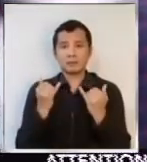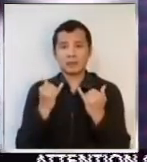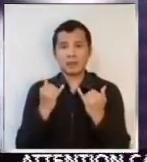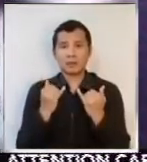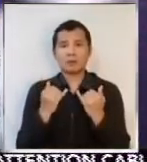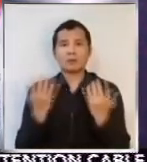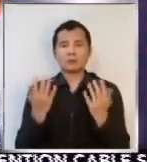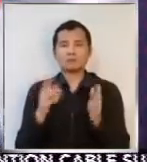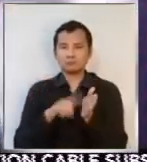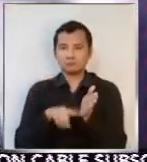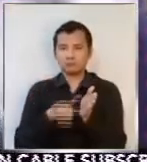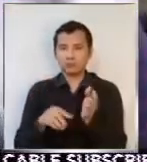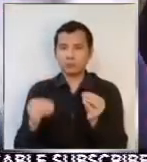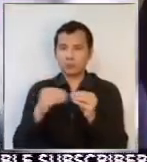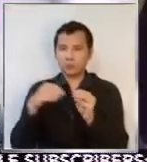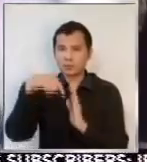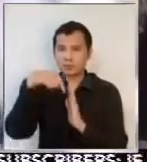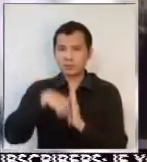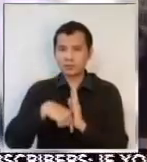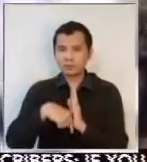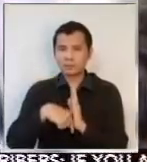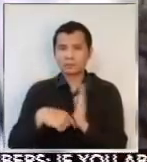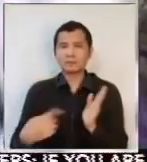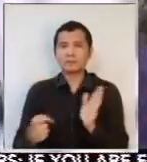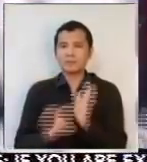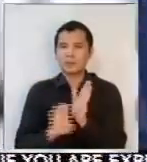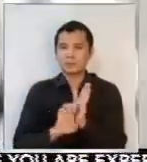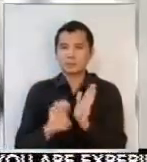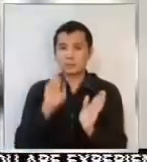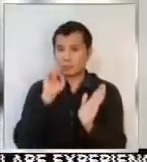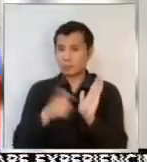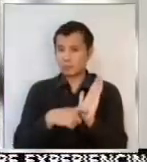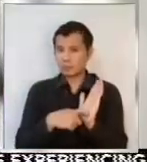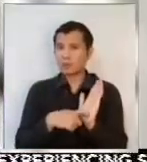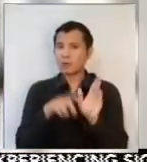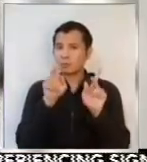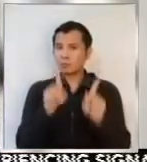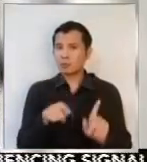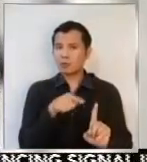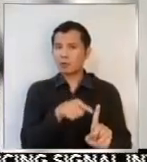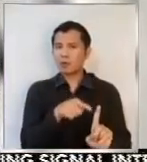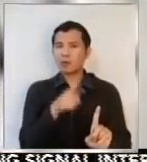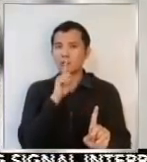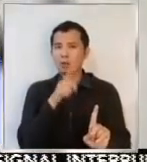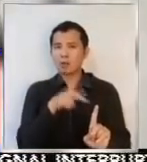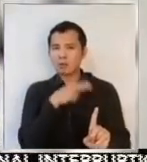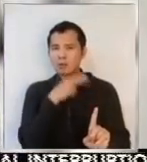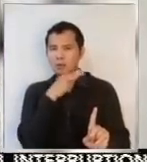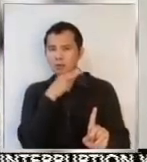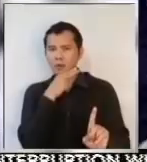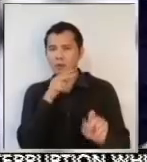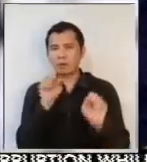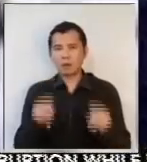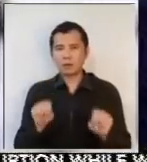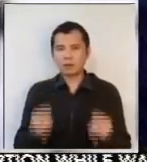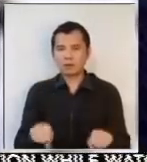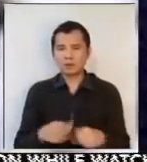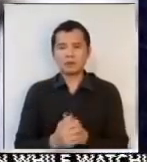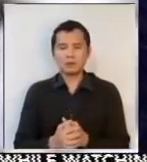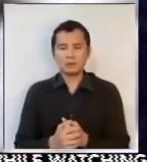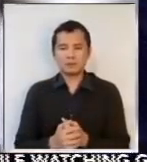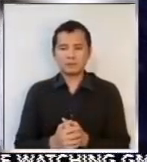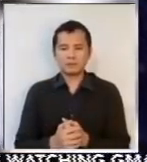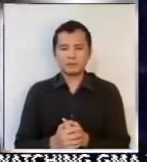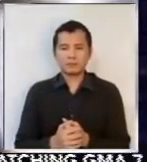already a person of interest. Hindi ito ang unang pagkakataon na may hindi wastong pagtapon ng